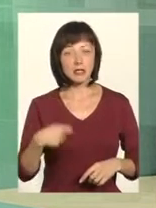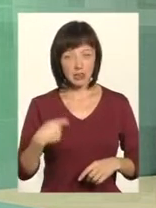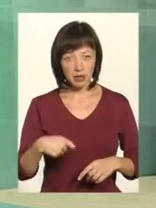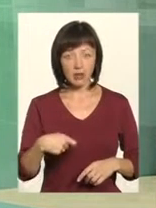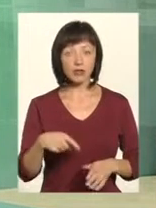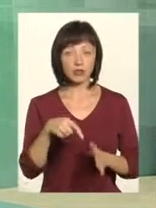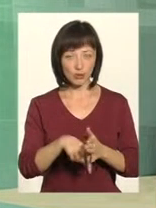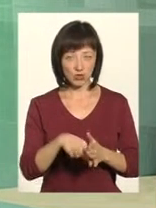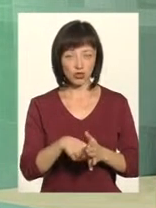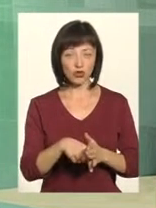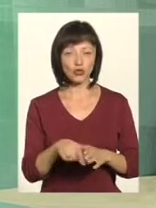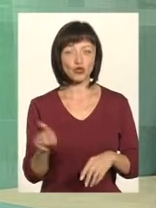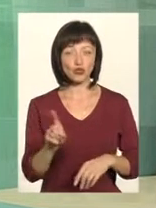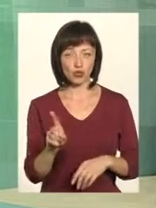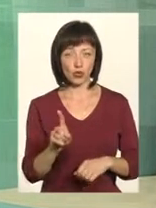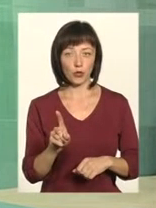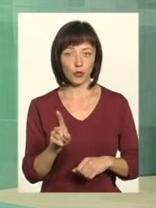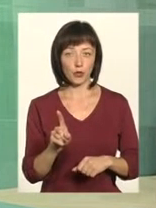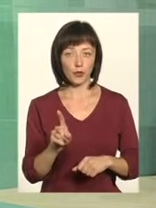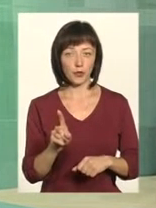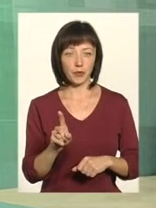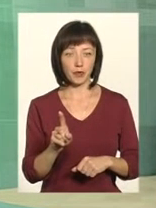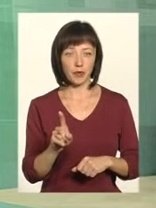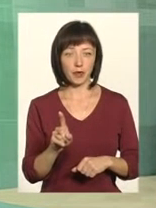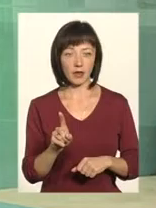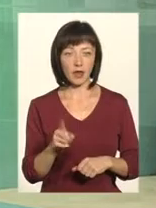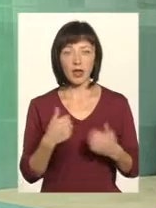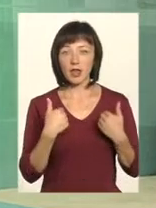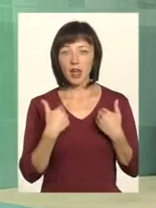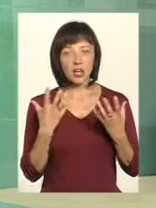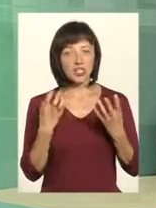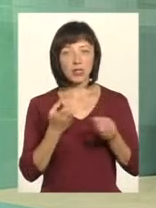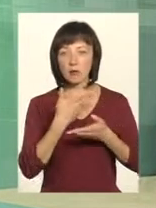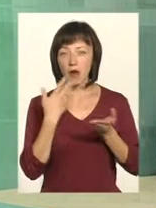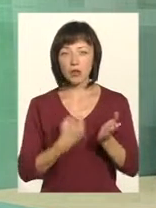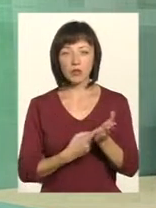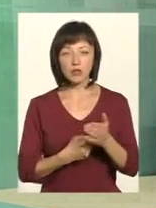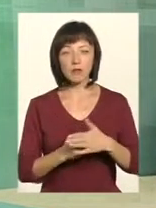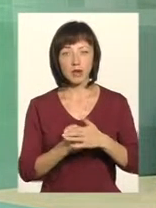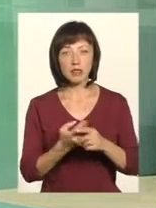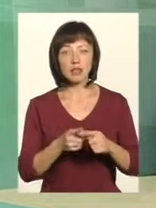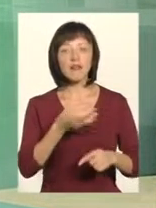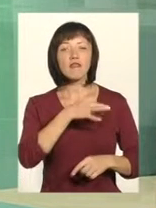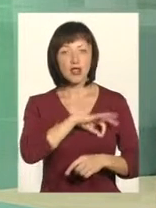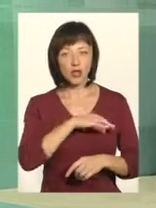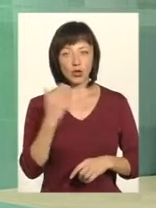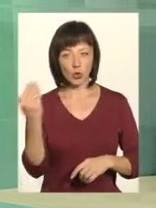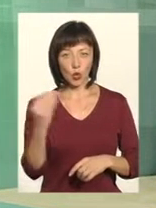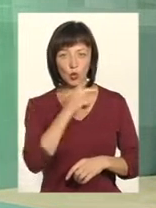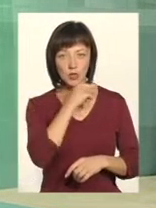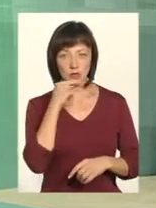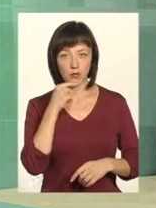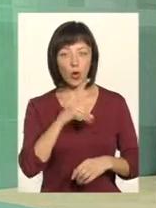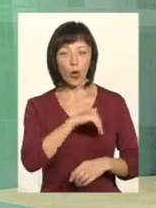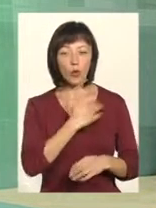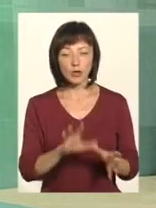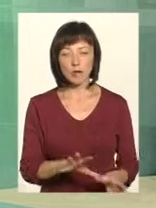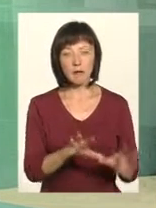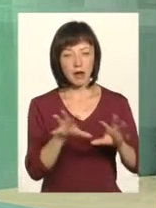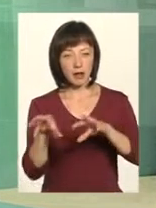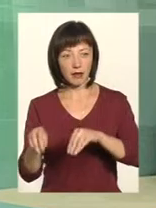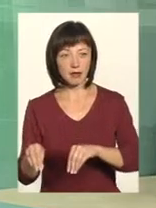про те, що ще я не володію доказовою базою, але, очевидно, що це вигідно росіянам. Вони хочуть перенести